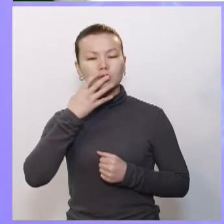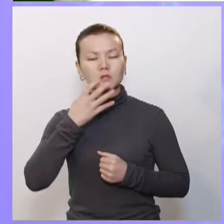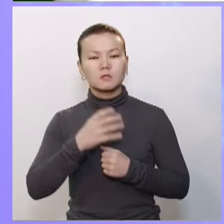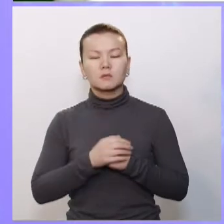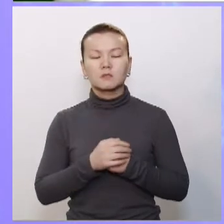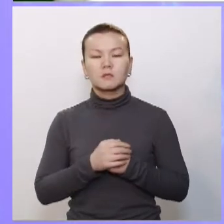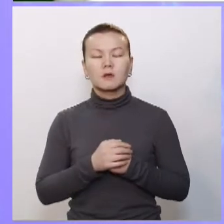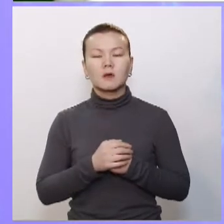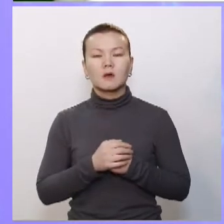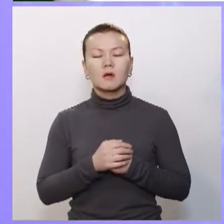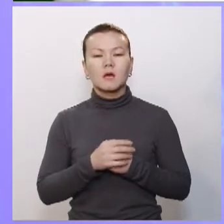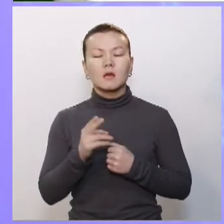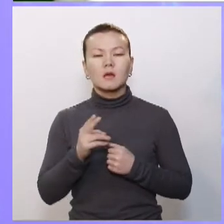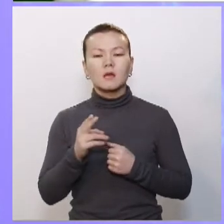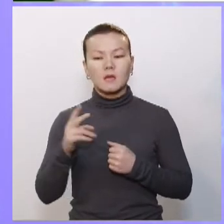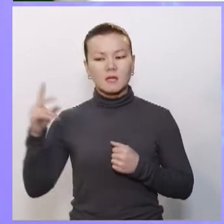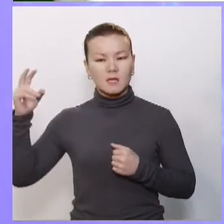Келе башташат.